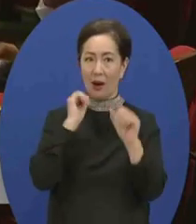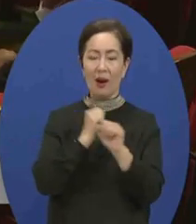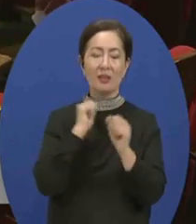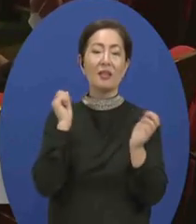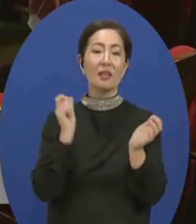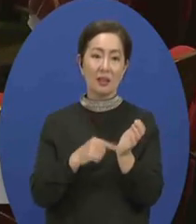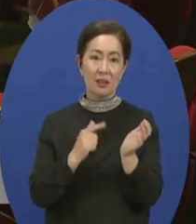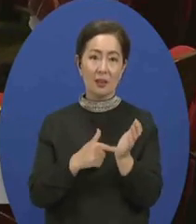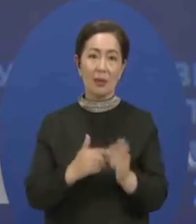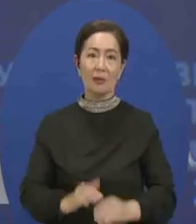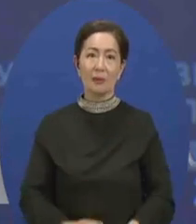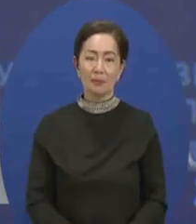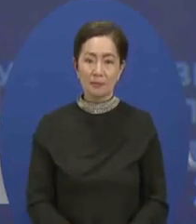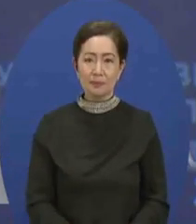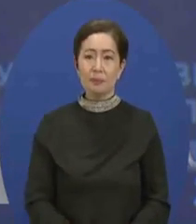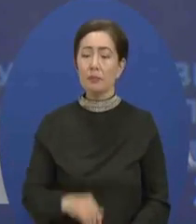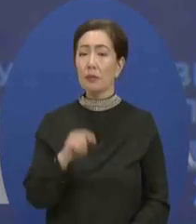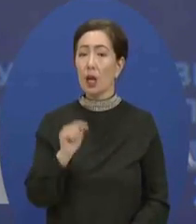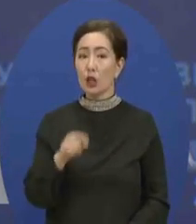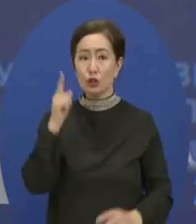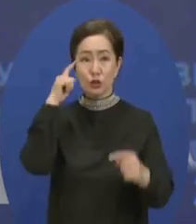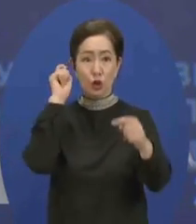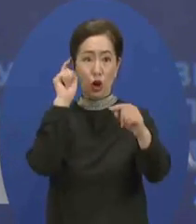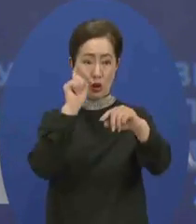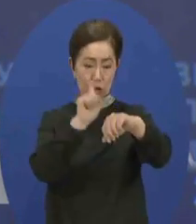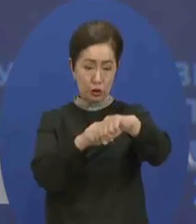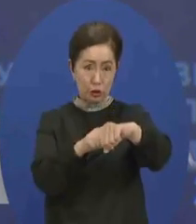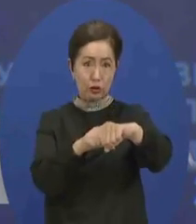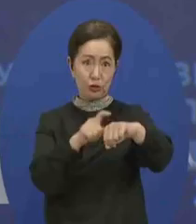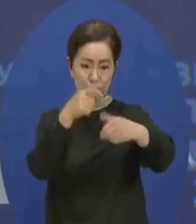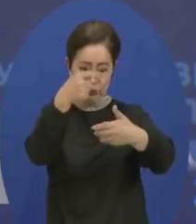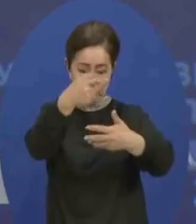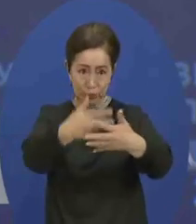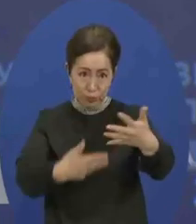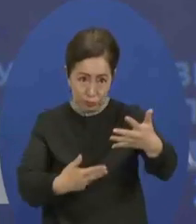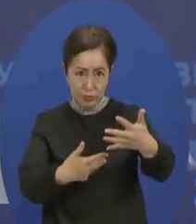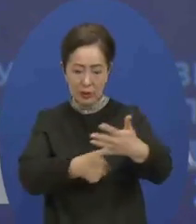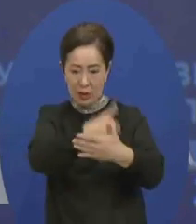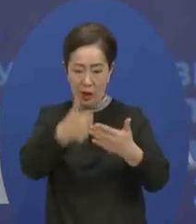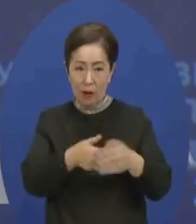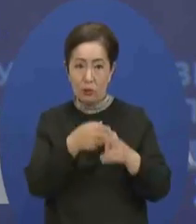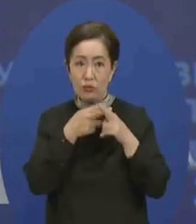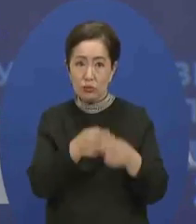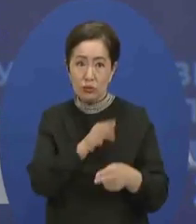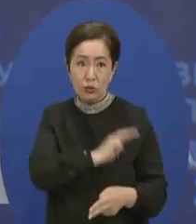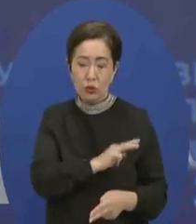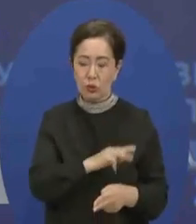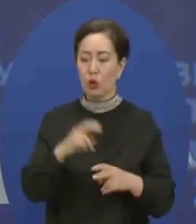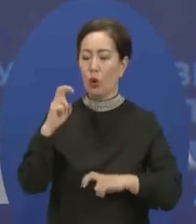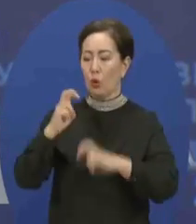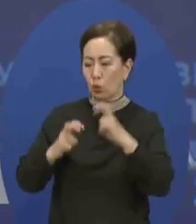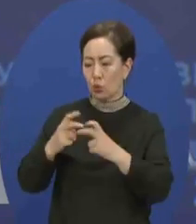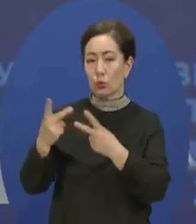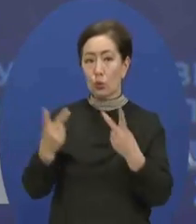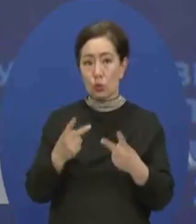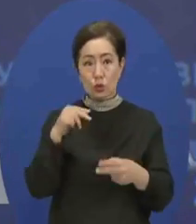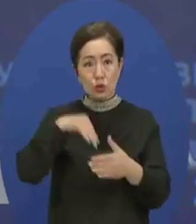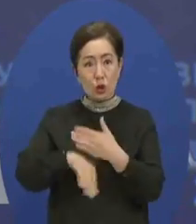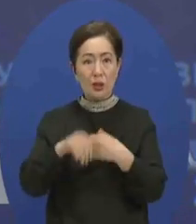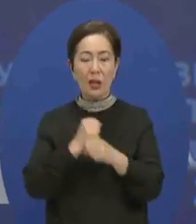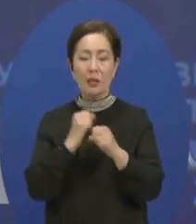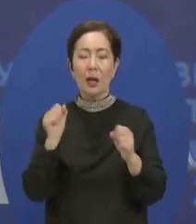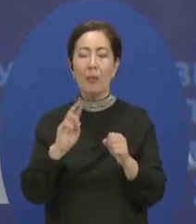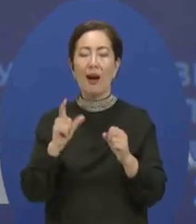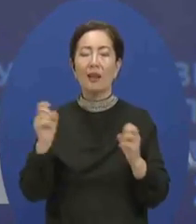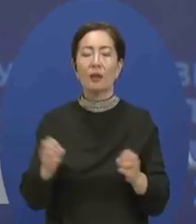ажиллах шаардлагатай байна. Энэ зорилтыг хангахын тулд үйлдвэрлэгчлэгийн салбарт ажиллаж байгаа баялаг бүтээгч, бизнес